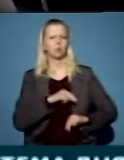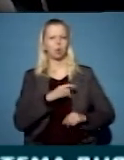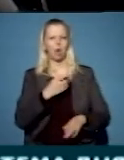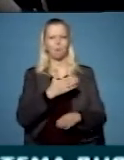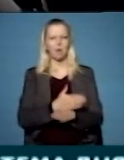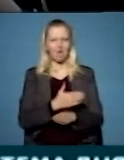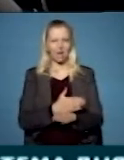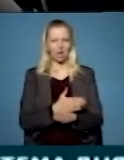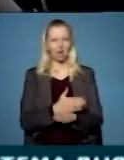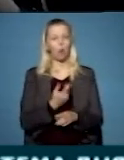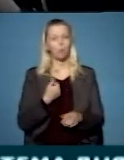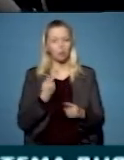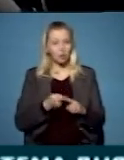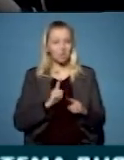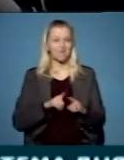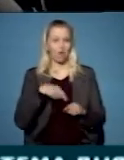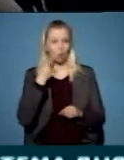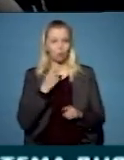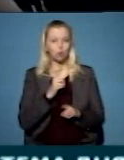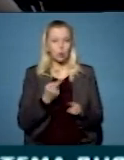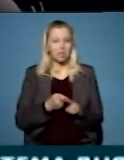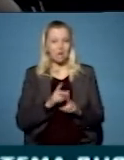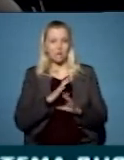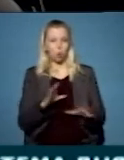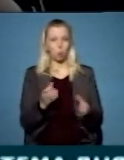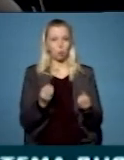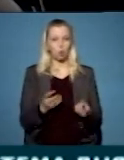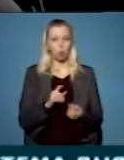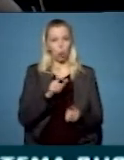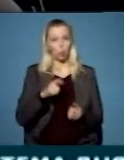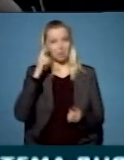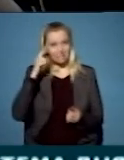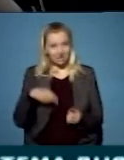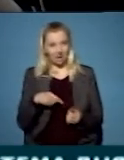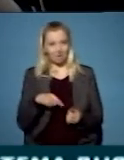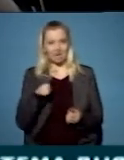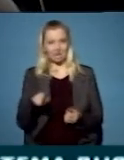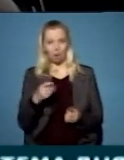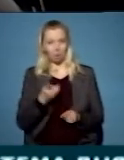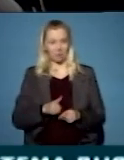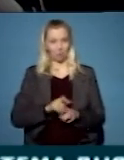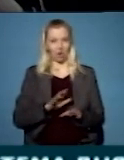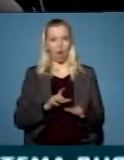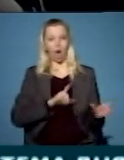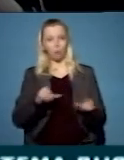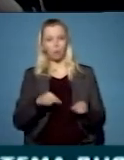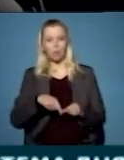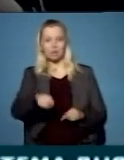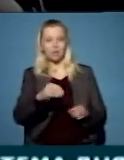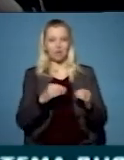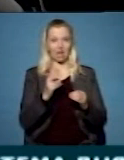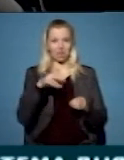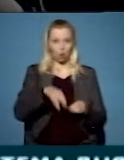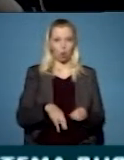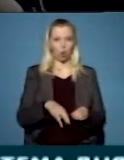перехресті. Ну ось ви про це ідея розмова. Щоб це не було просто, що люди вже знають і там не перевищують, а проїхали 10